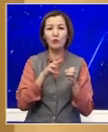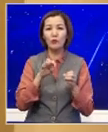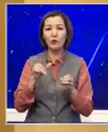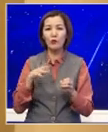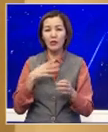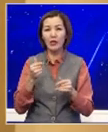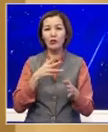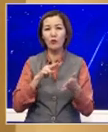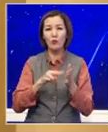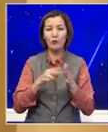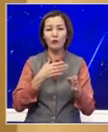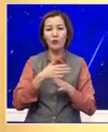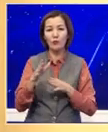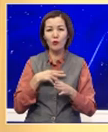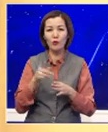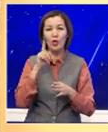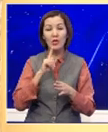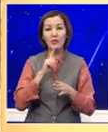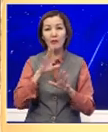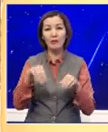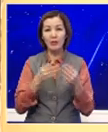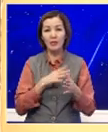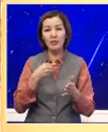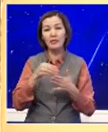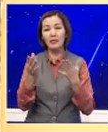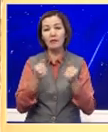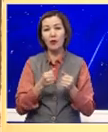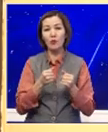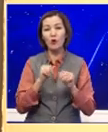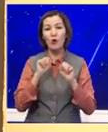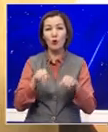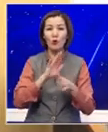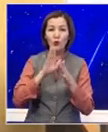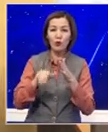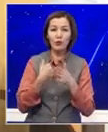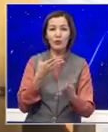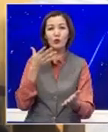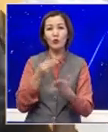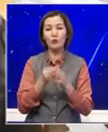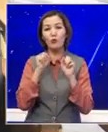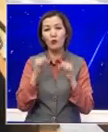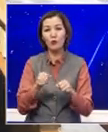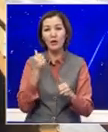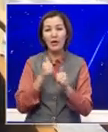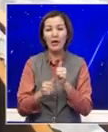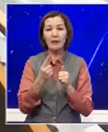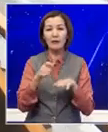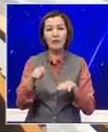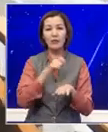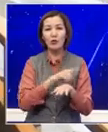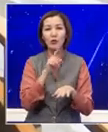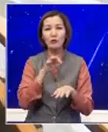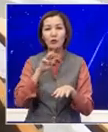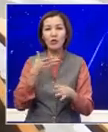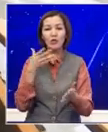бюджеттен бөлініпті. Үйлер жалдамалы негізде берілді. Сатып алу құқығынсыз. Төлем пұлы қол жетімді, әр шаршы метріне 100